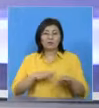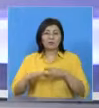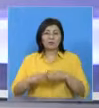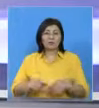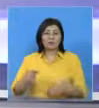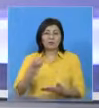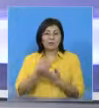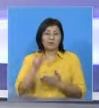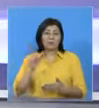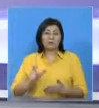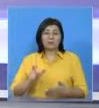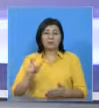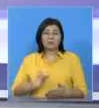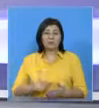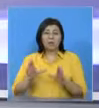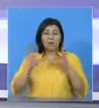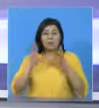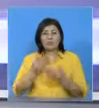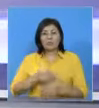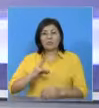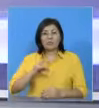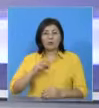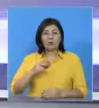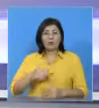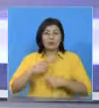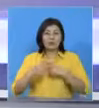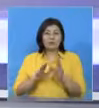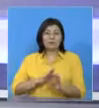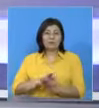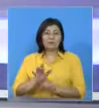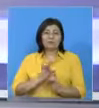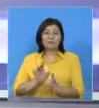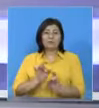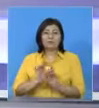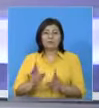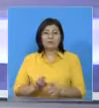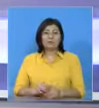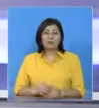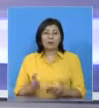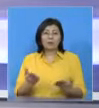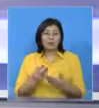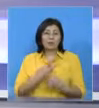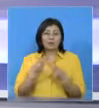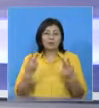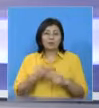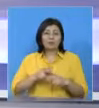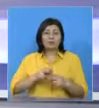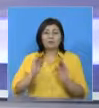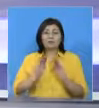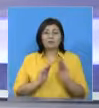духовных просветителей региона, мечети и некрополей. Подробнее расскажет мой коллега Жасан Жалпаков, который посетил данную